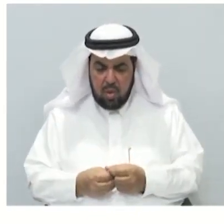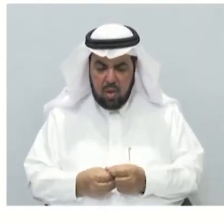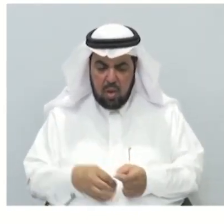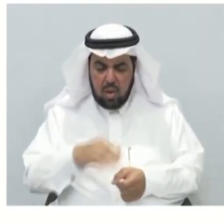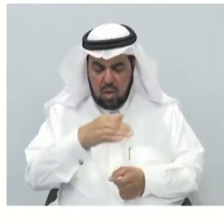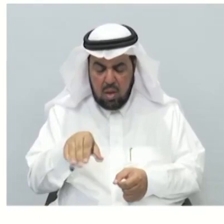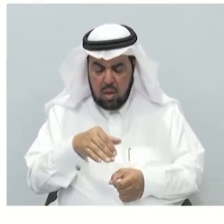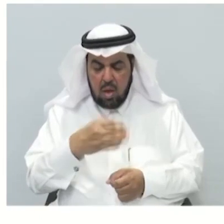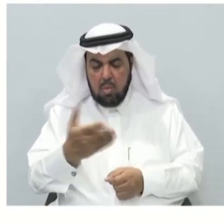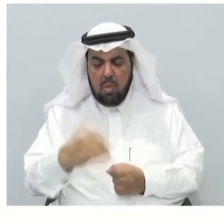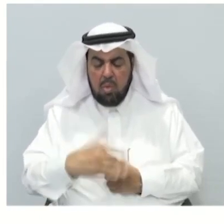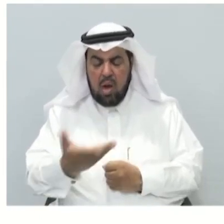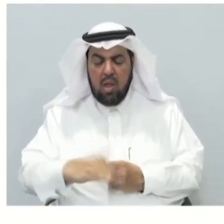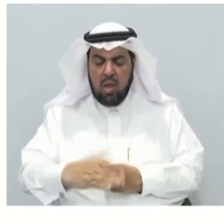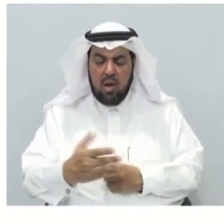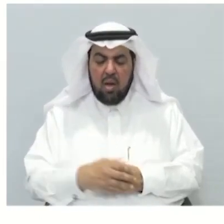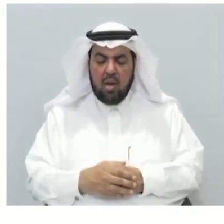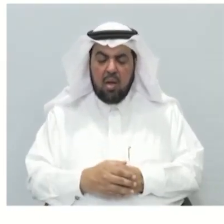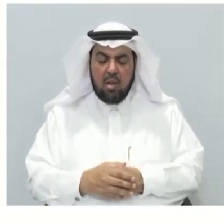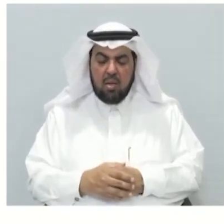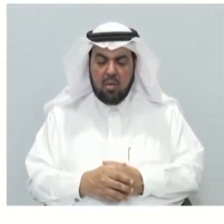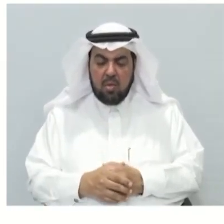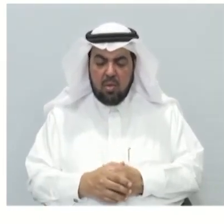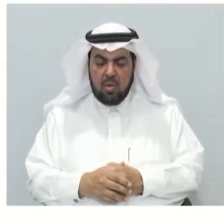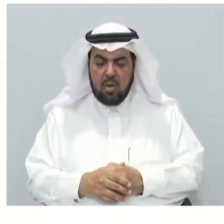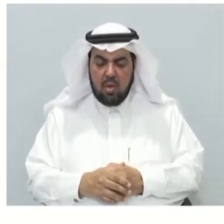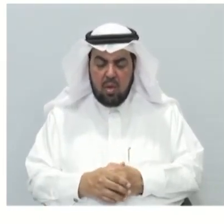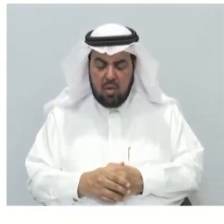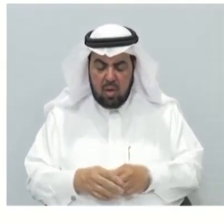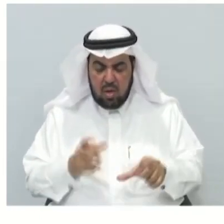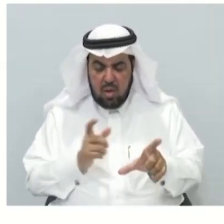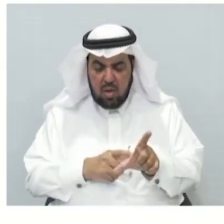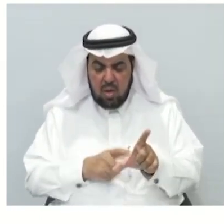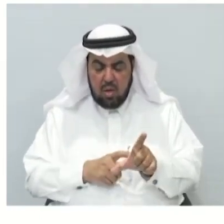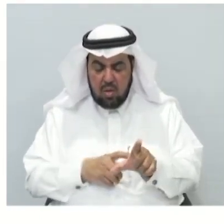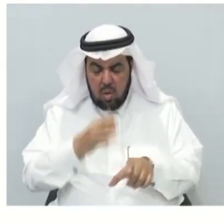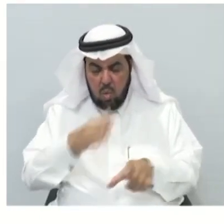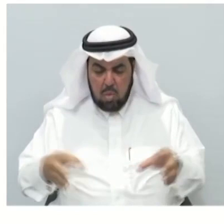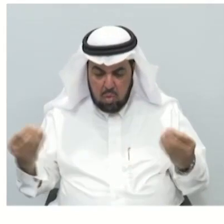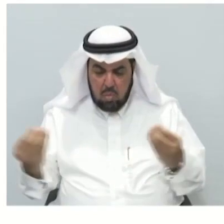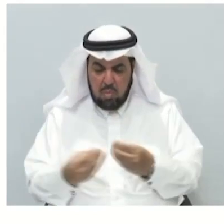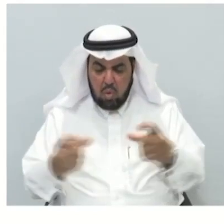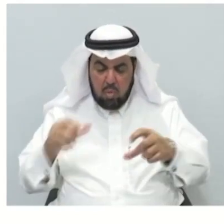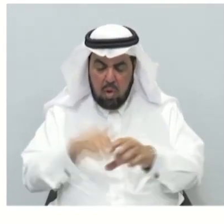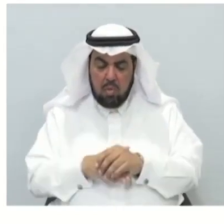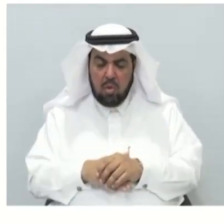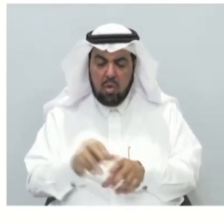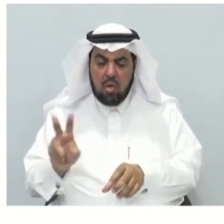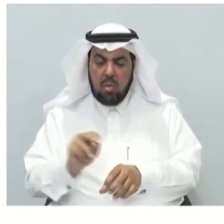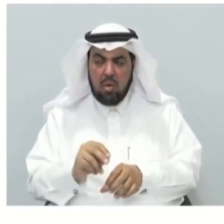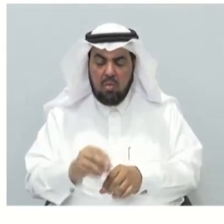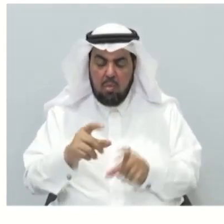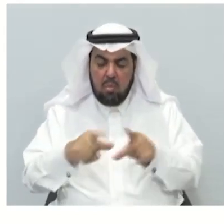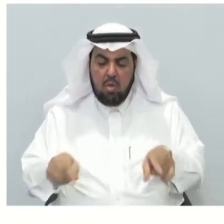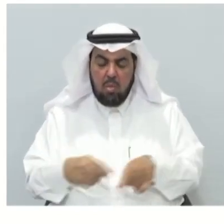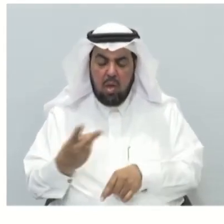مشترك بين ايش بين المثلثين نلاحظ انه في عندي زاويتين وضلع محصور بينهما تطابق زاويتين وضلع محصور بينهما في